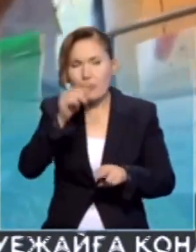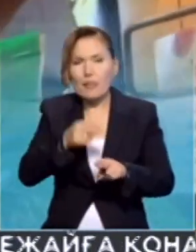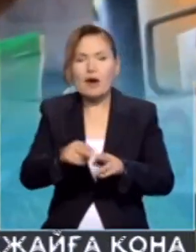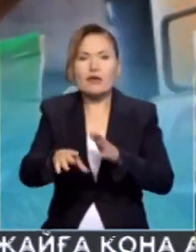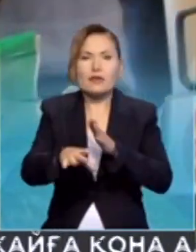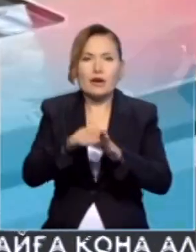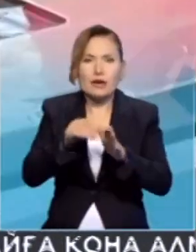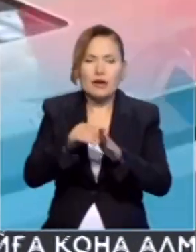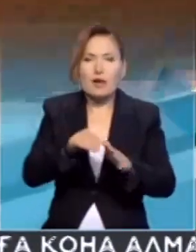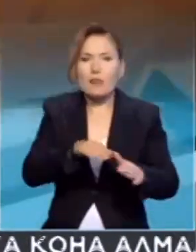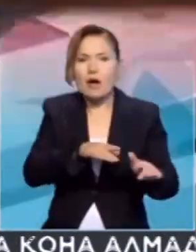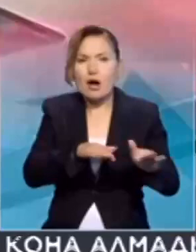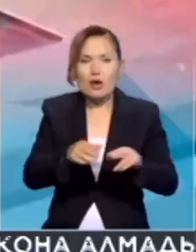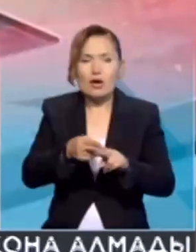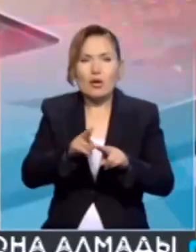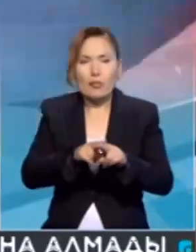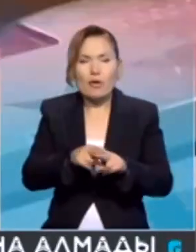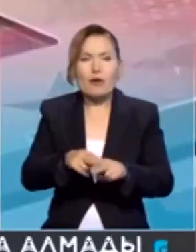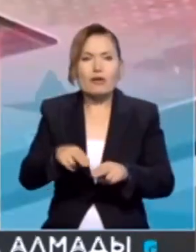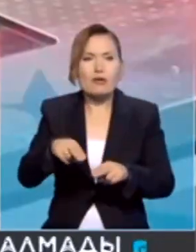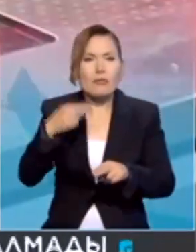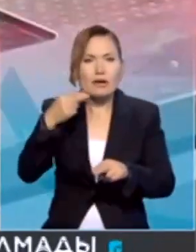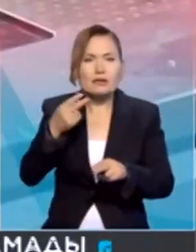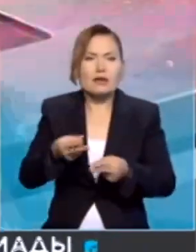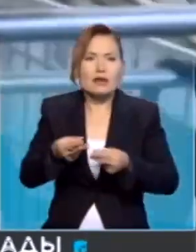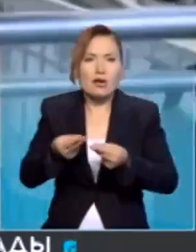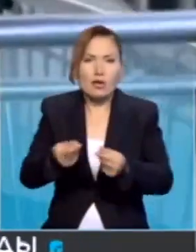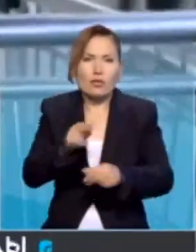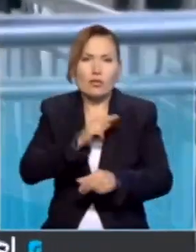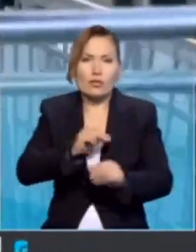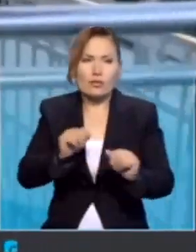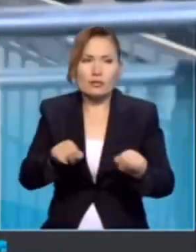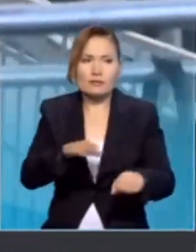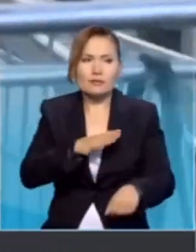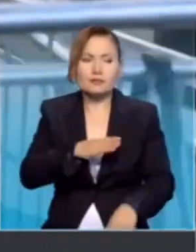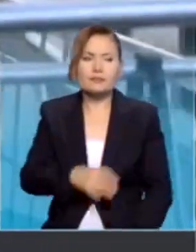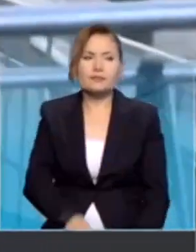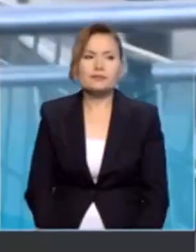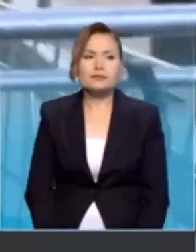электораттың таңдауына әсер етуі мүмкін. Жалғас Сәдібекұлы, Вашингтон.